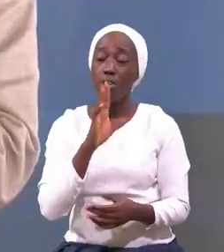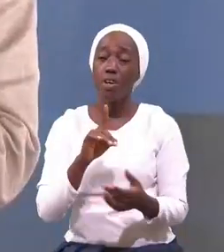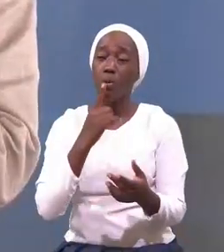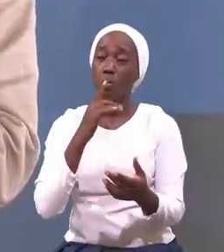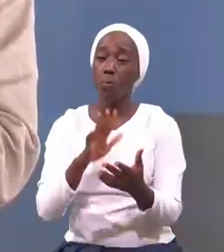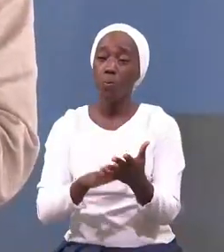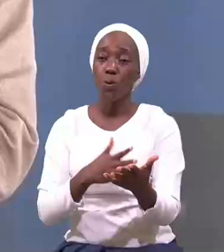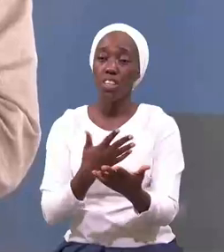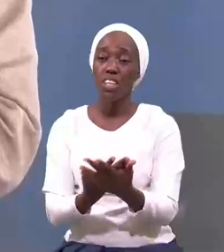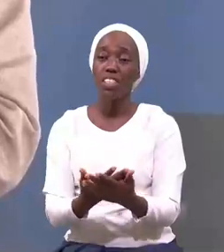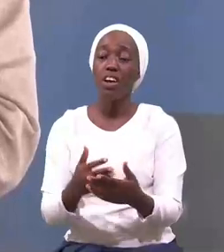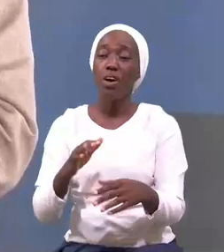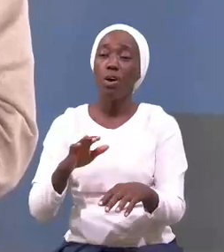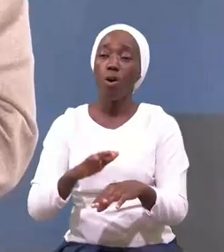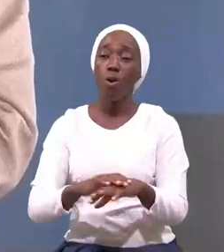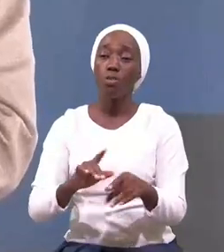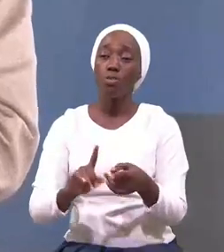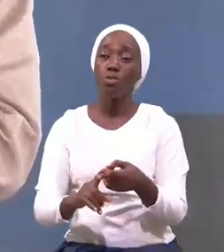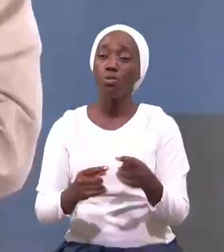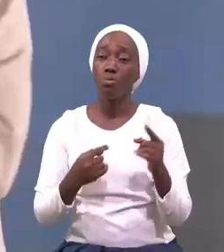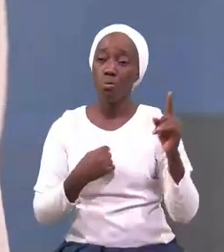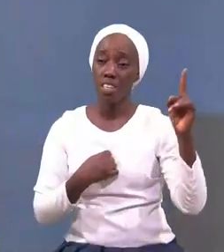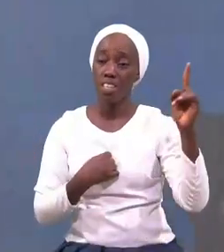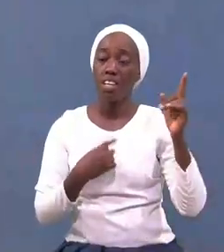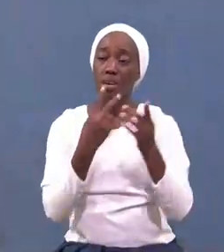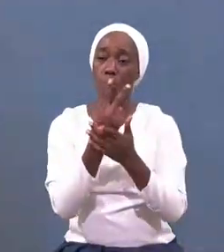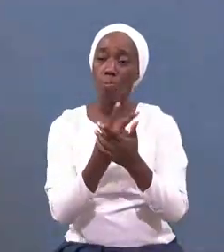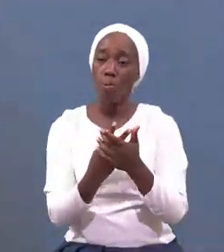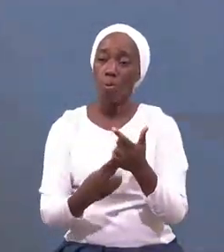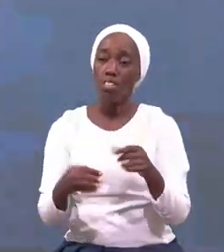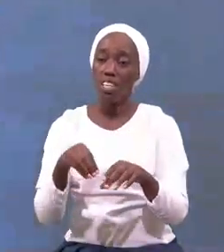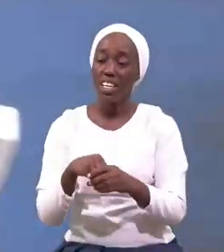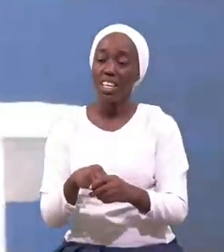Et vous serez mes témoins à Jérusalem.